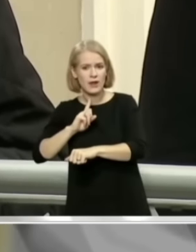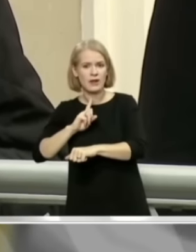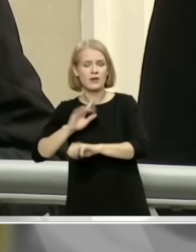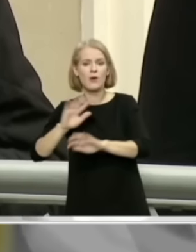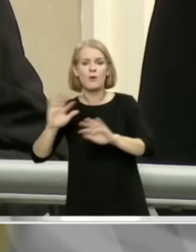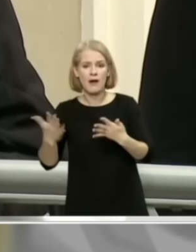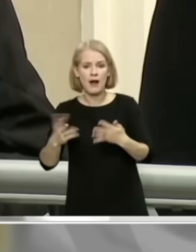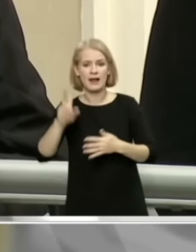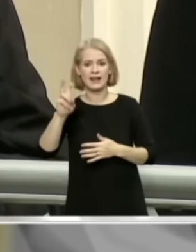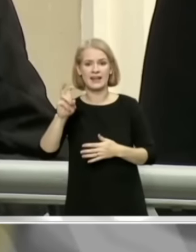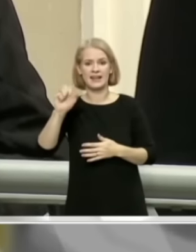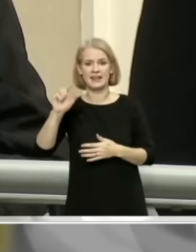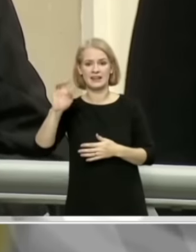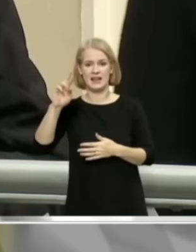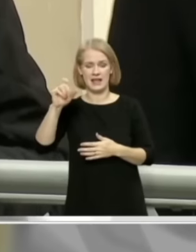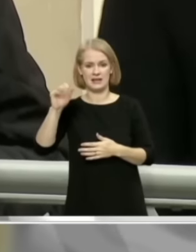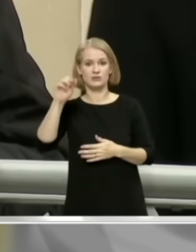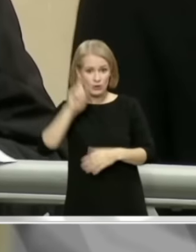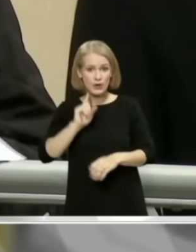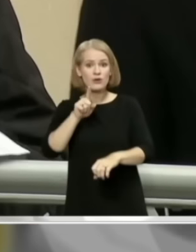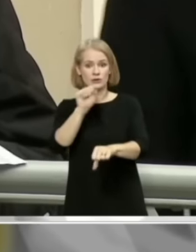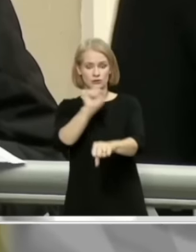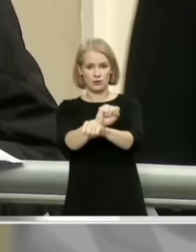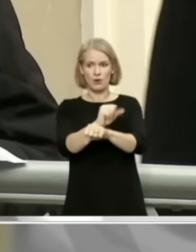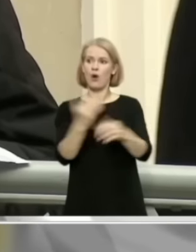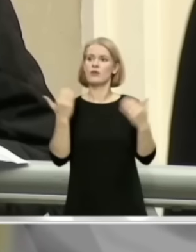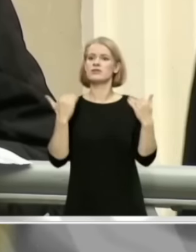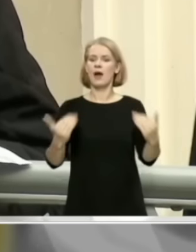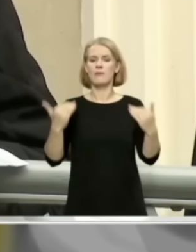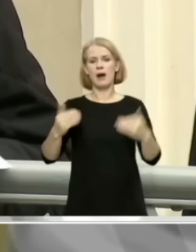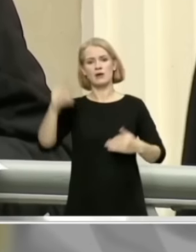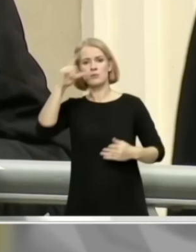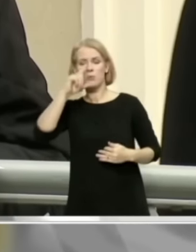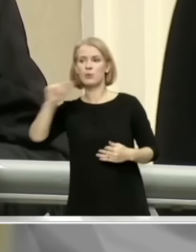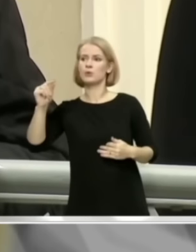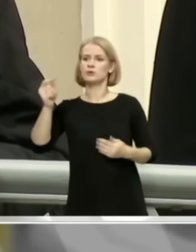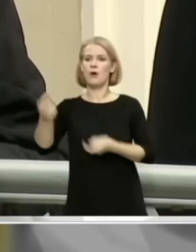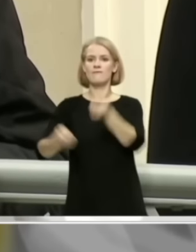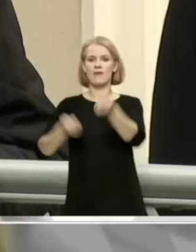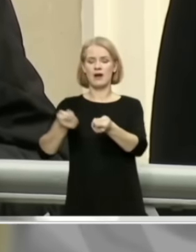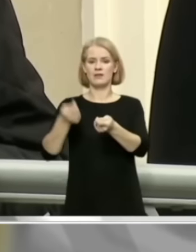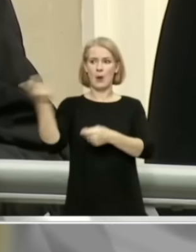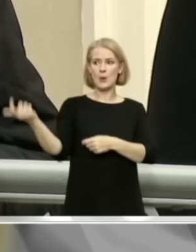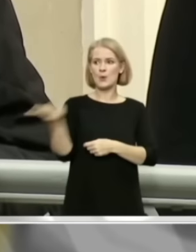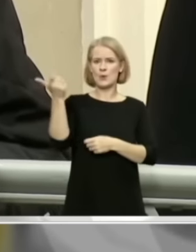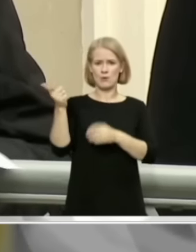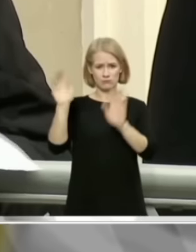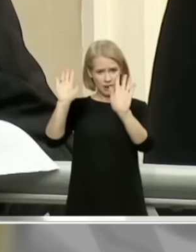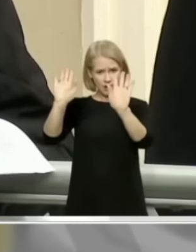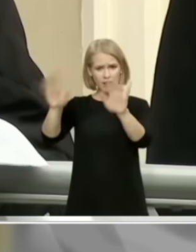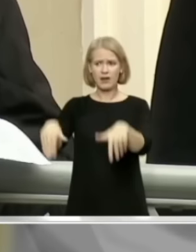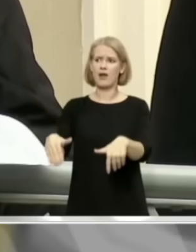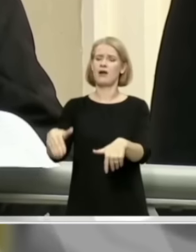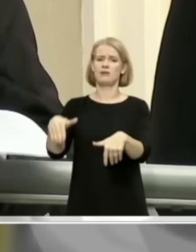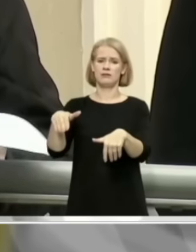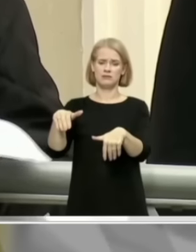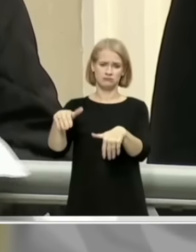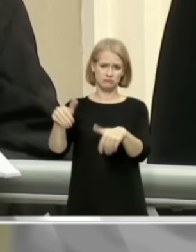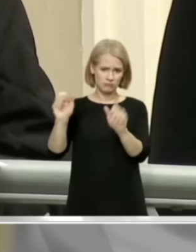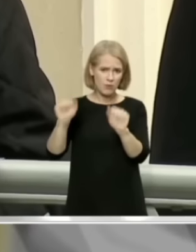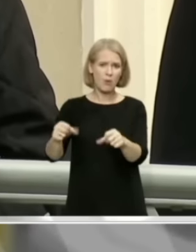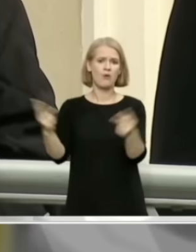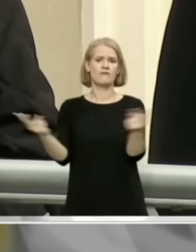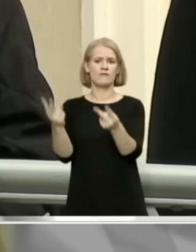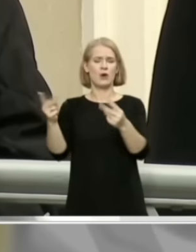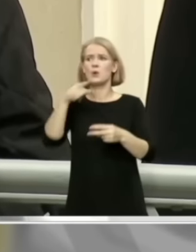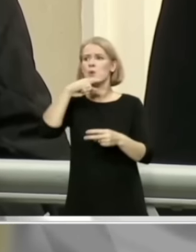hitlerizmą. Ne, putinizmas tegu pabūna. Kaipgi mes be